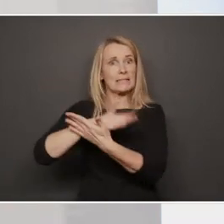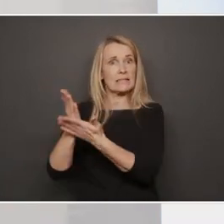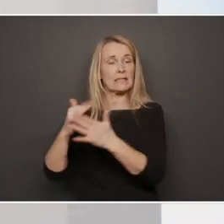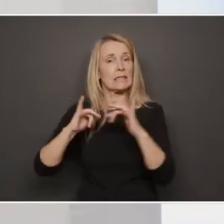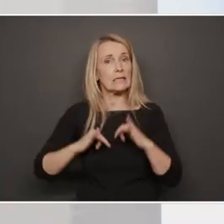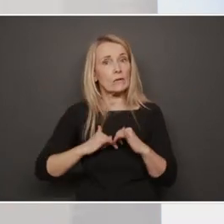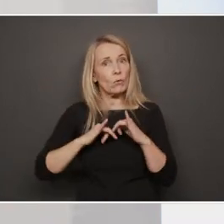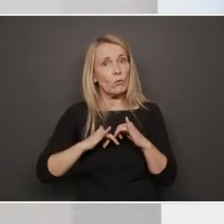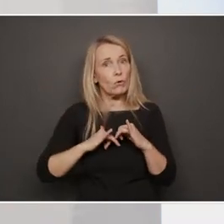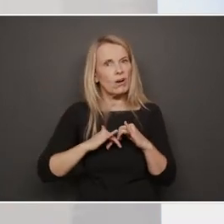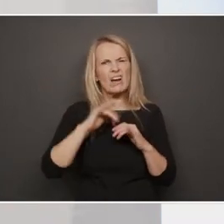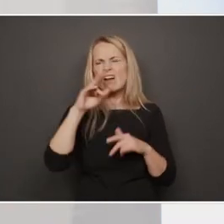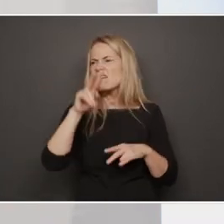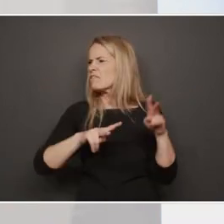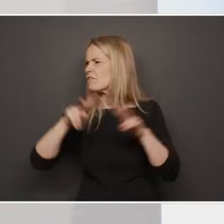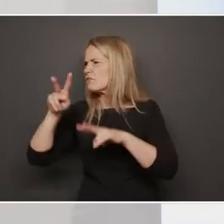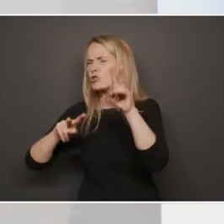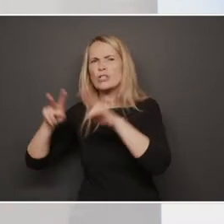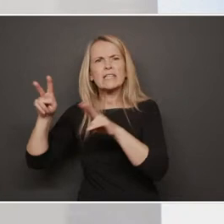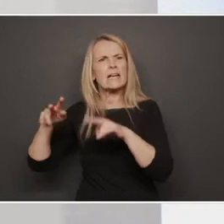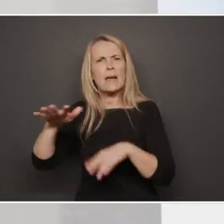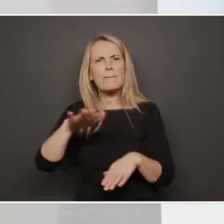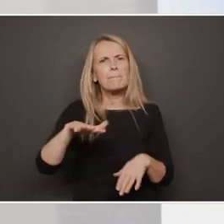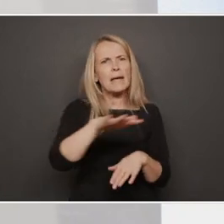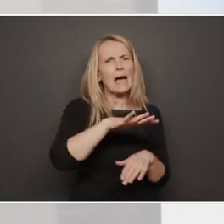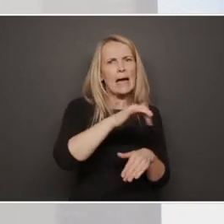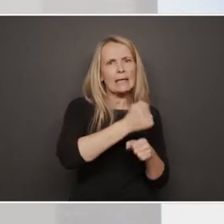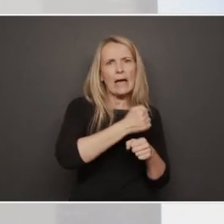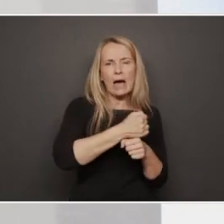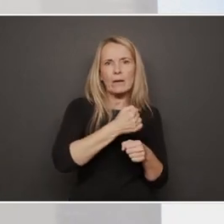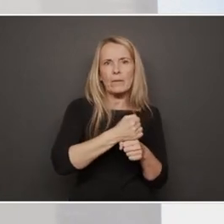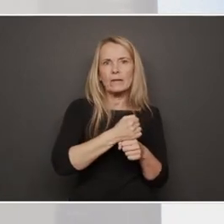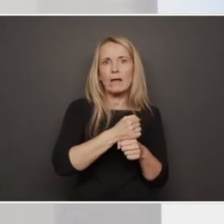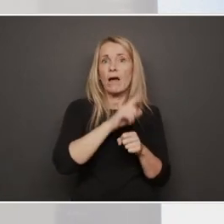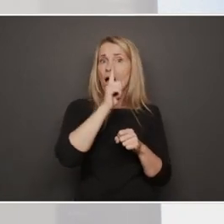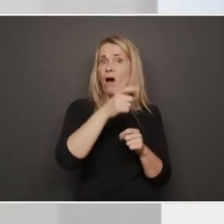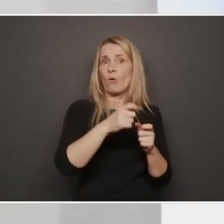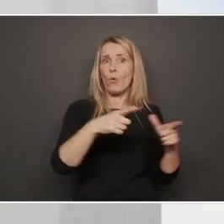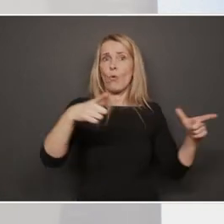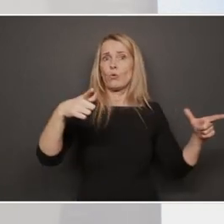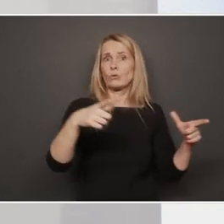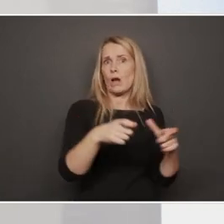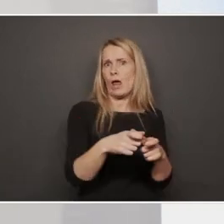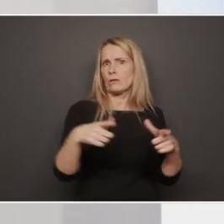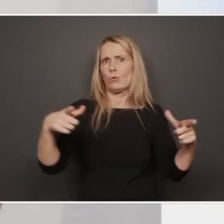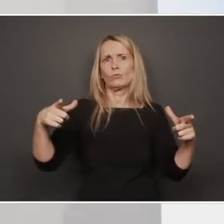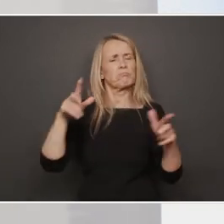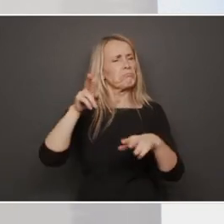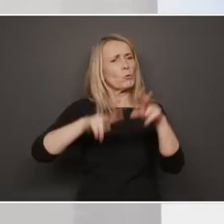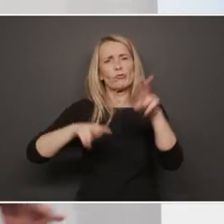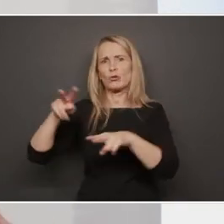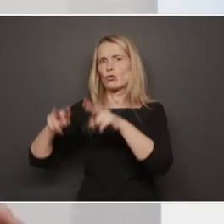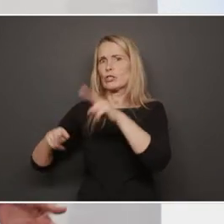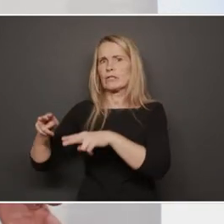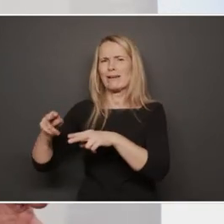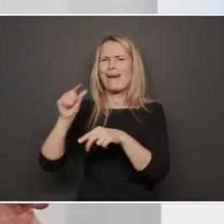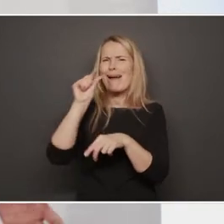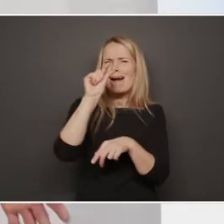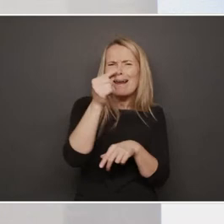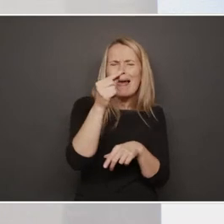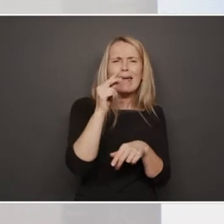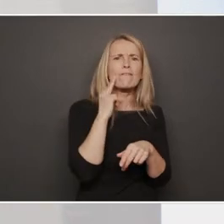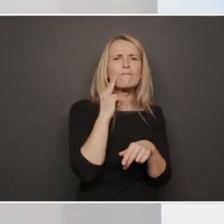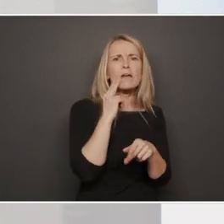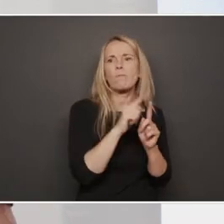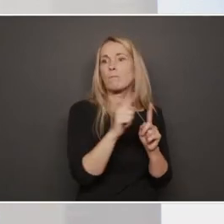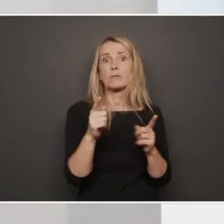den unterschiedlichsten Branchen und mit unterschiedlicher Größe. Also es sind Betriebe dabei, wirklich Kleinstunternehmen